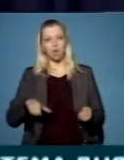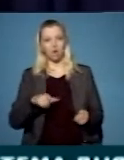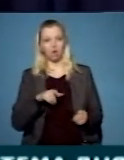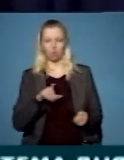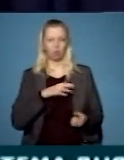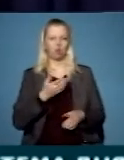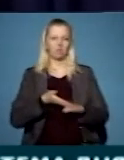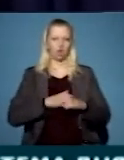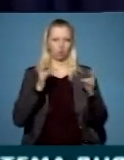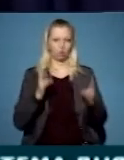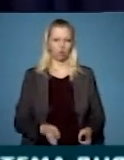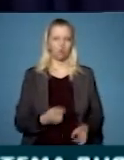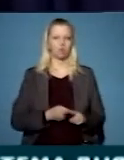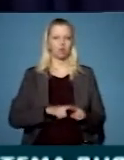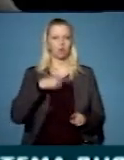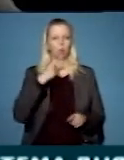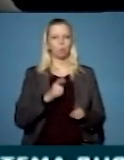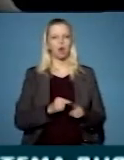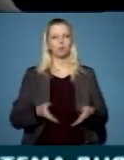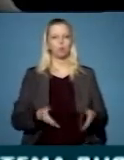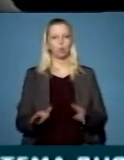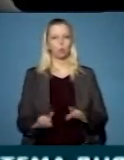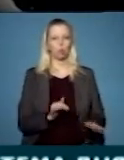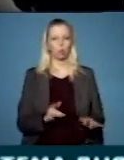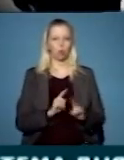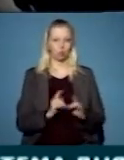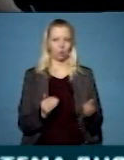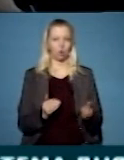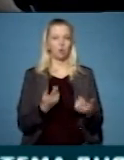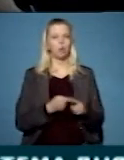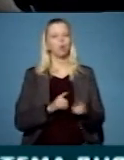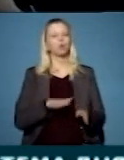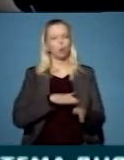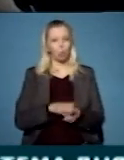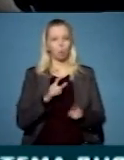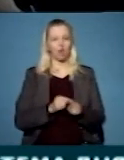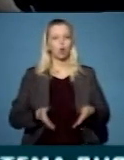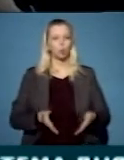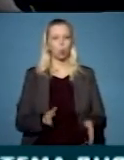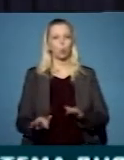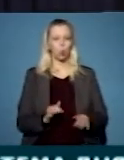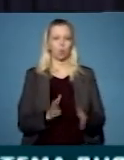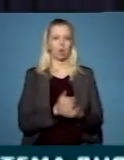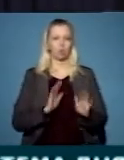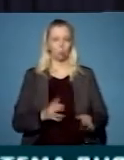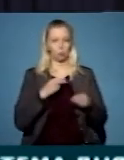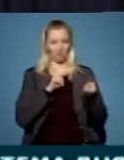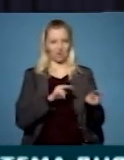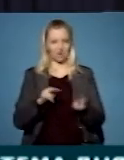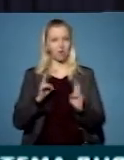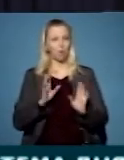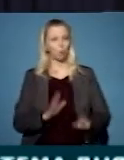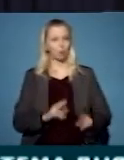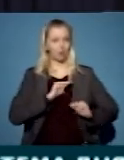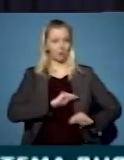був тяжко травмований. Це говорить про правила дорожнього руху, їх важливість. От, власне, дотримуйтесь правил дорожнього руху. Ми далі будемо відстежувати, як